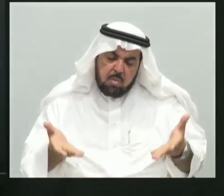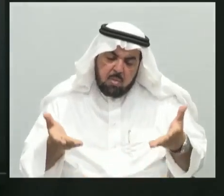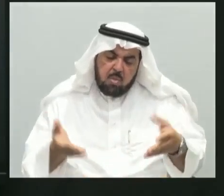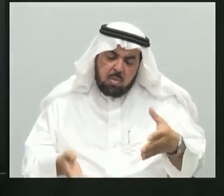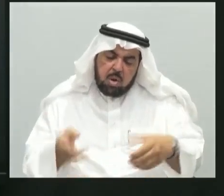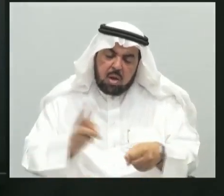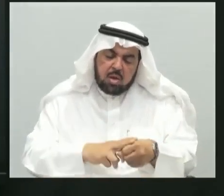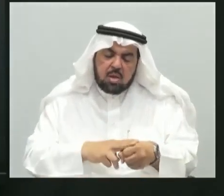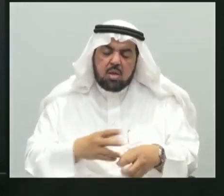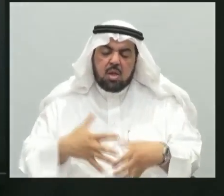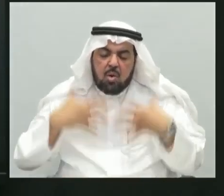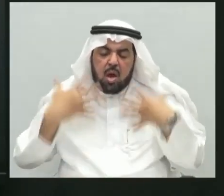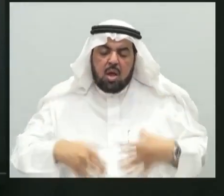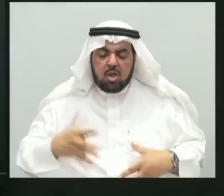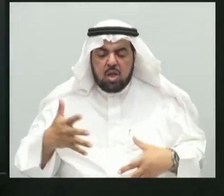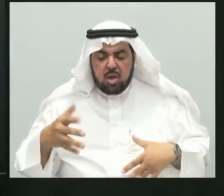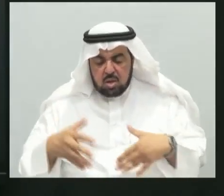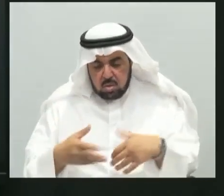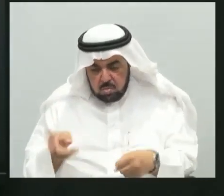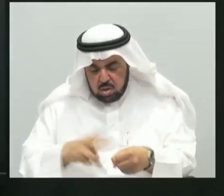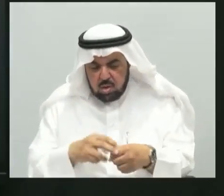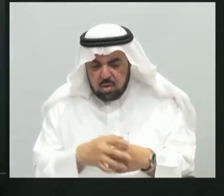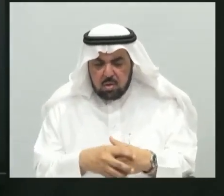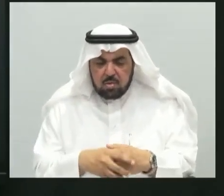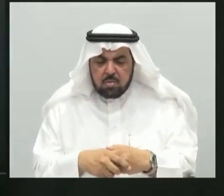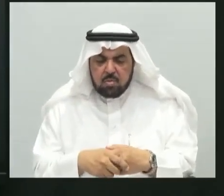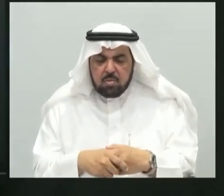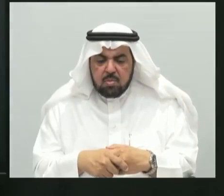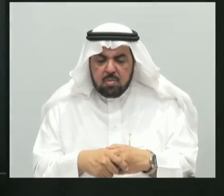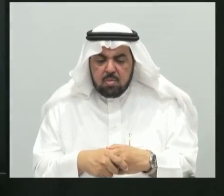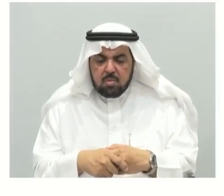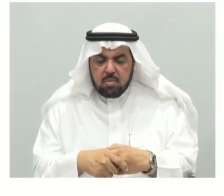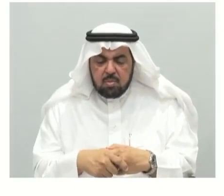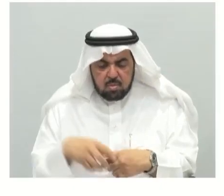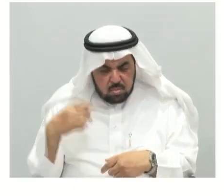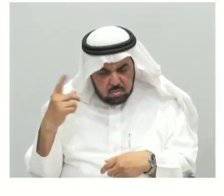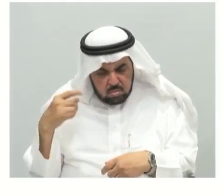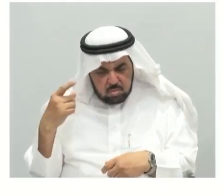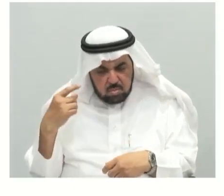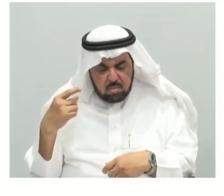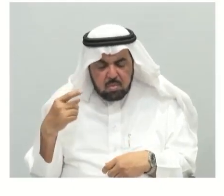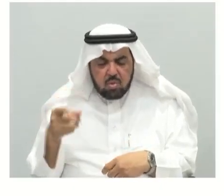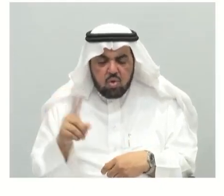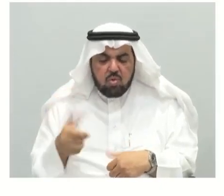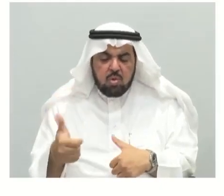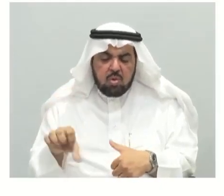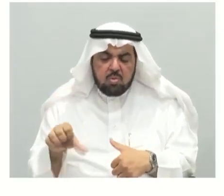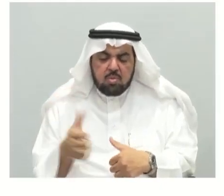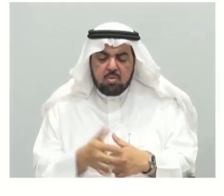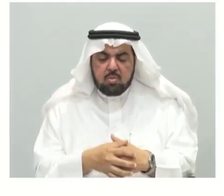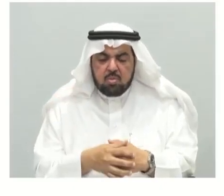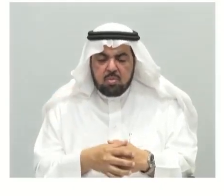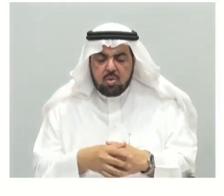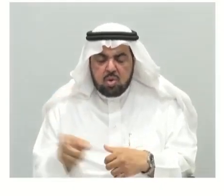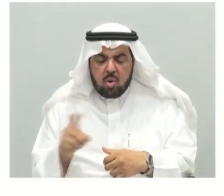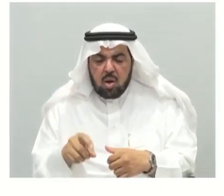تكوين هيكل خارجي جديد مره اخرى في التفكير الناقد